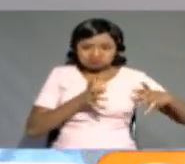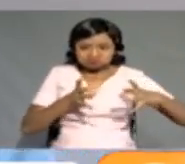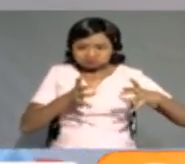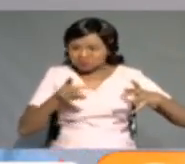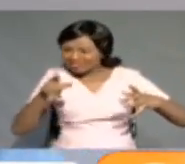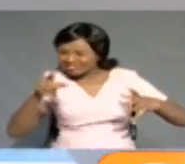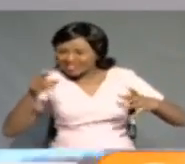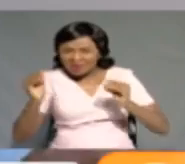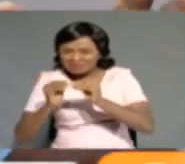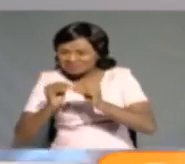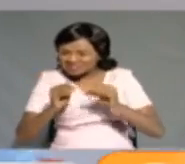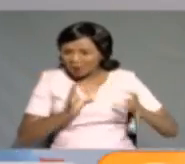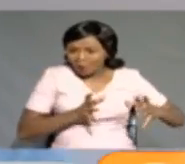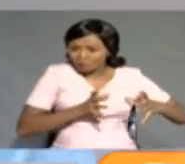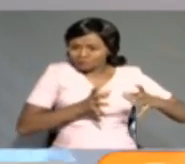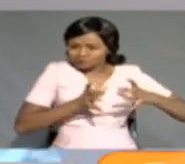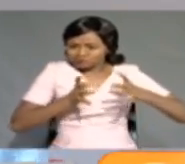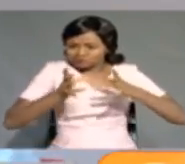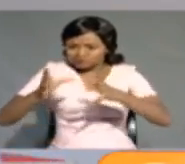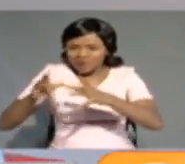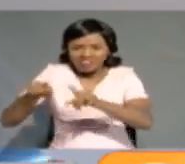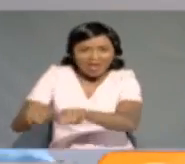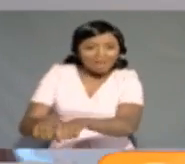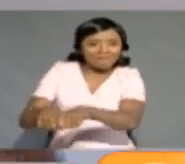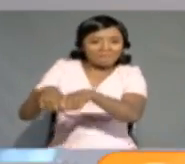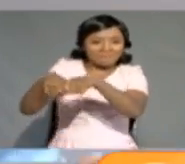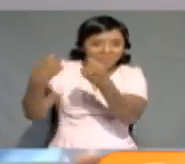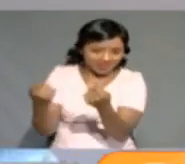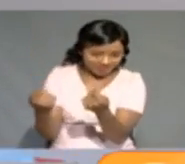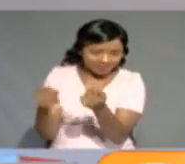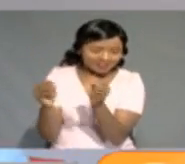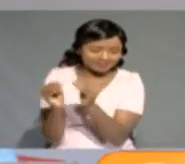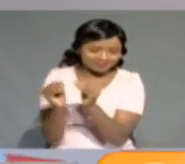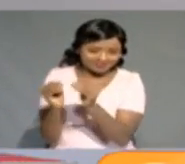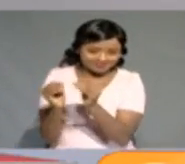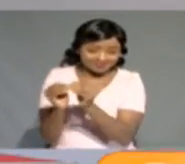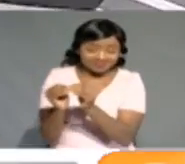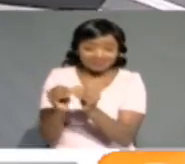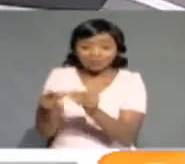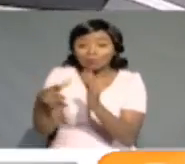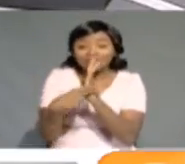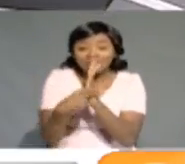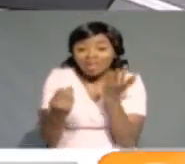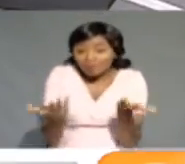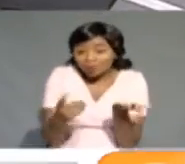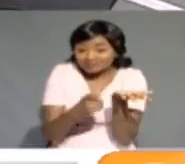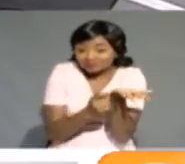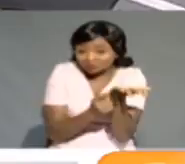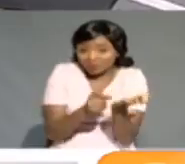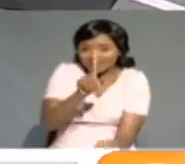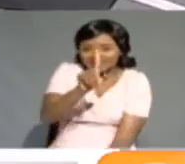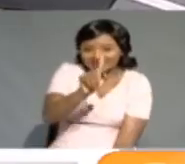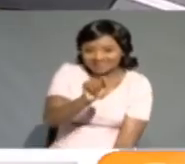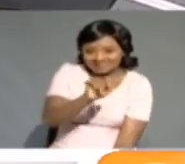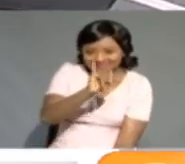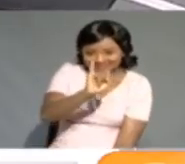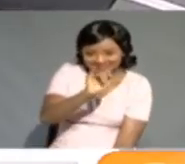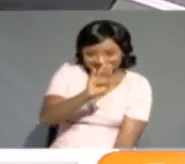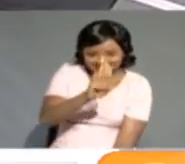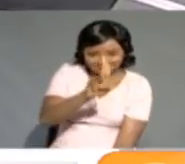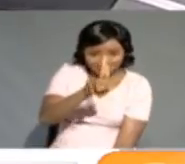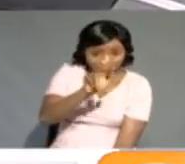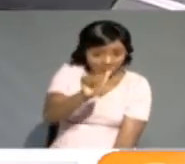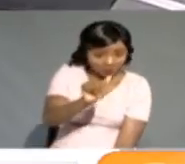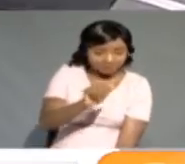Wameingia kule. Sasa wakiingia, sasa inakuwa ni mikutano miwili. Kwa hivyo ule wa kwanza umetibuliwa na hawa.